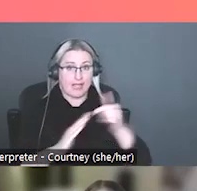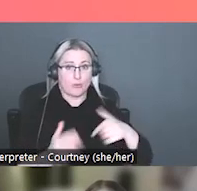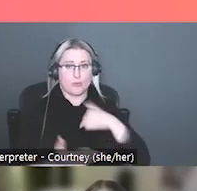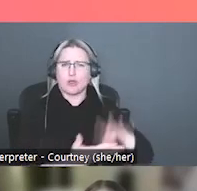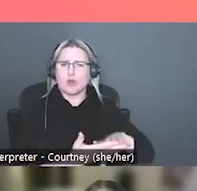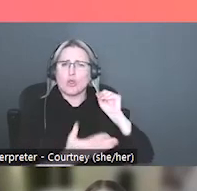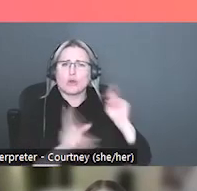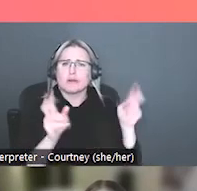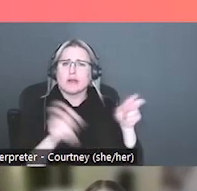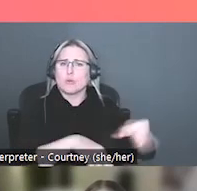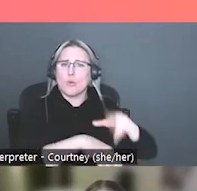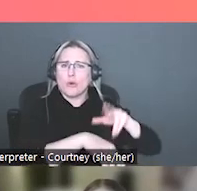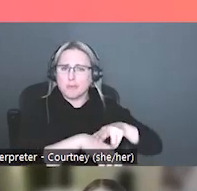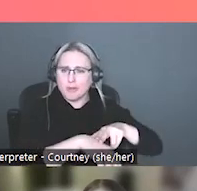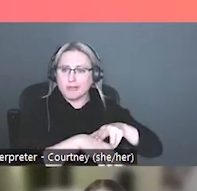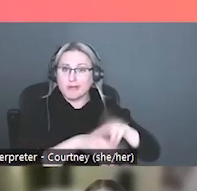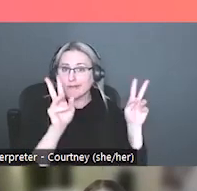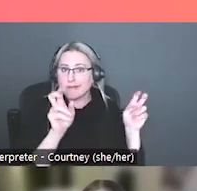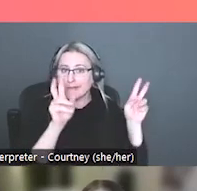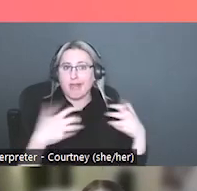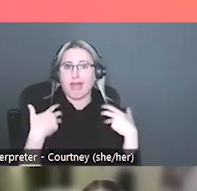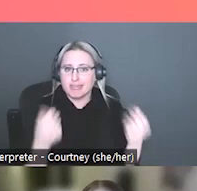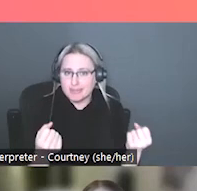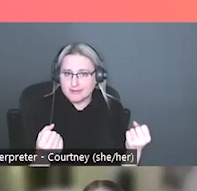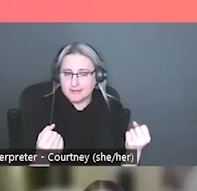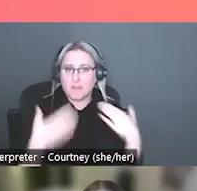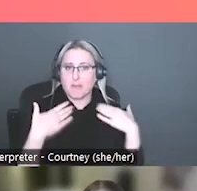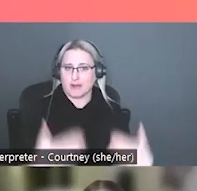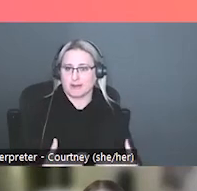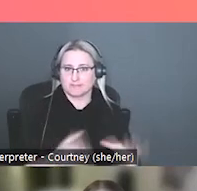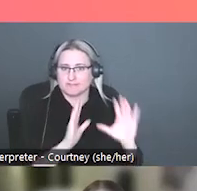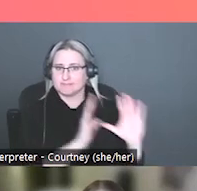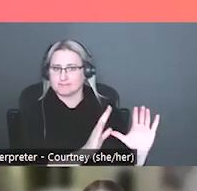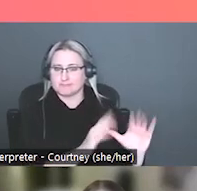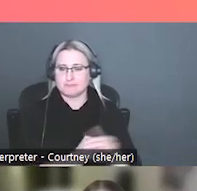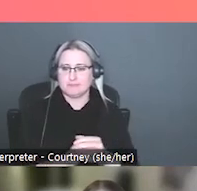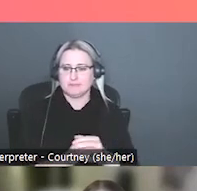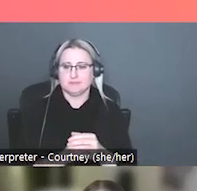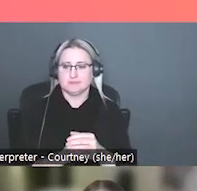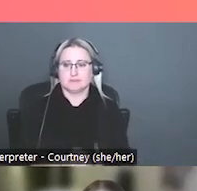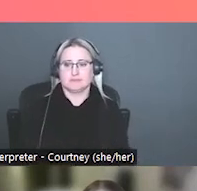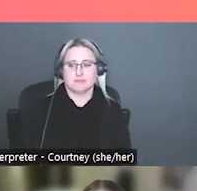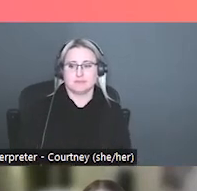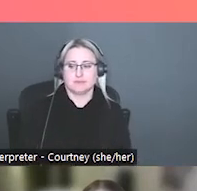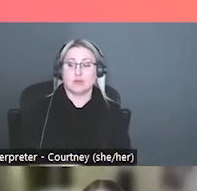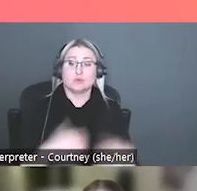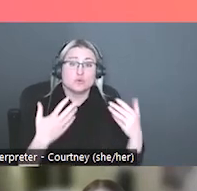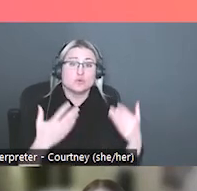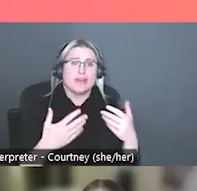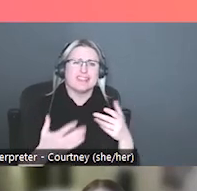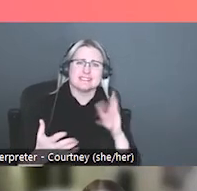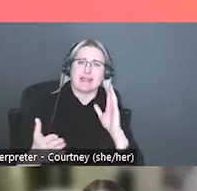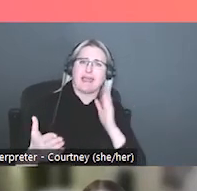un corps doit paraître et ce que représente un corps sain, entre guillemets. Et